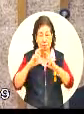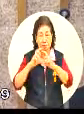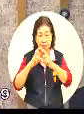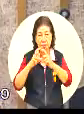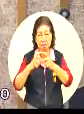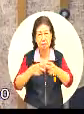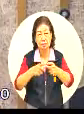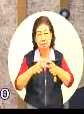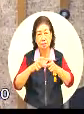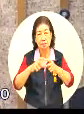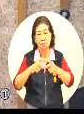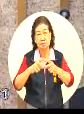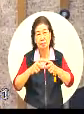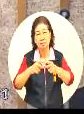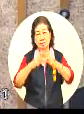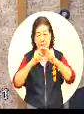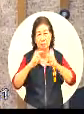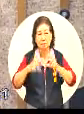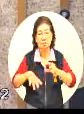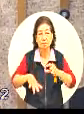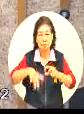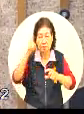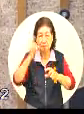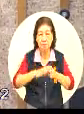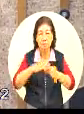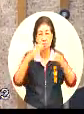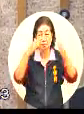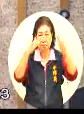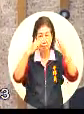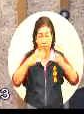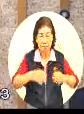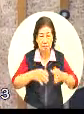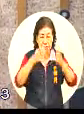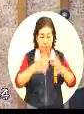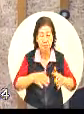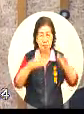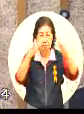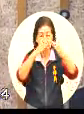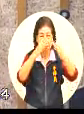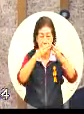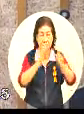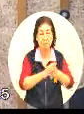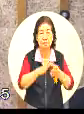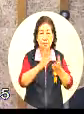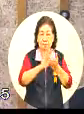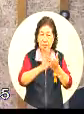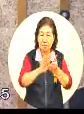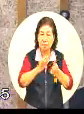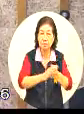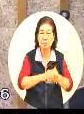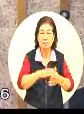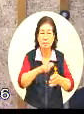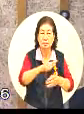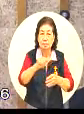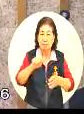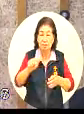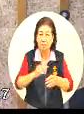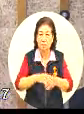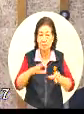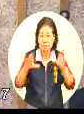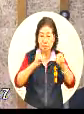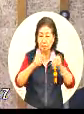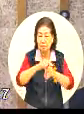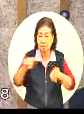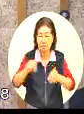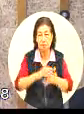将他的当时盖房子的属性资料啊、整个把它调出来，由我们公务局来做一个了解